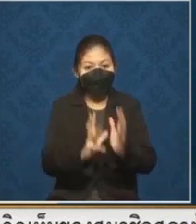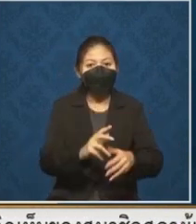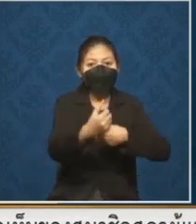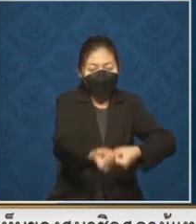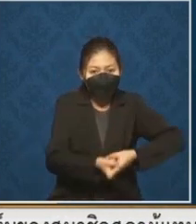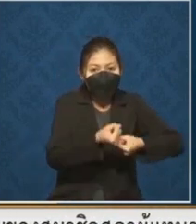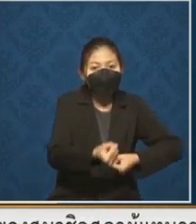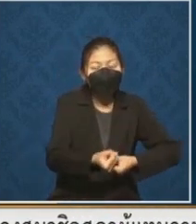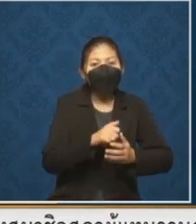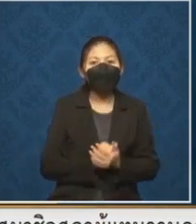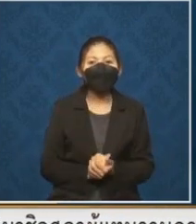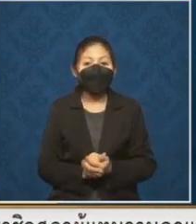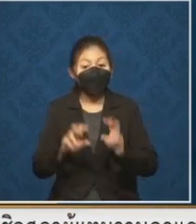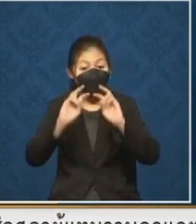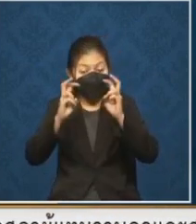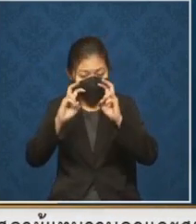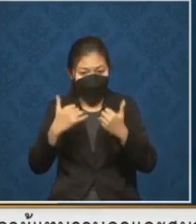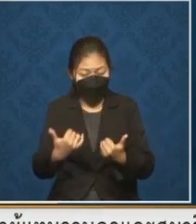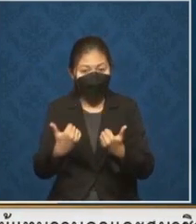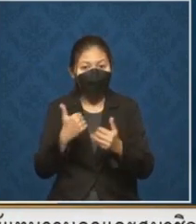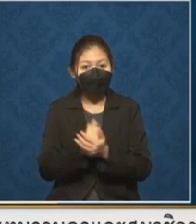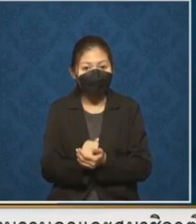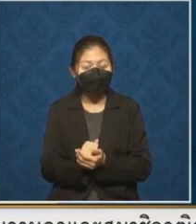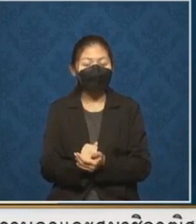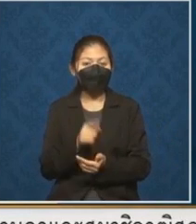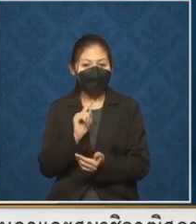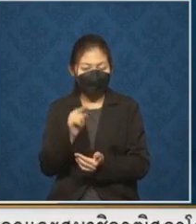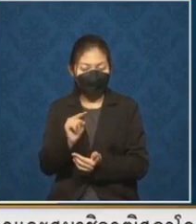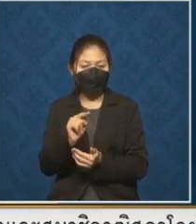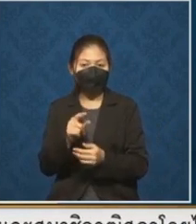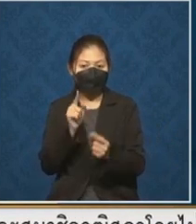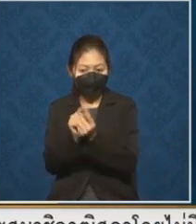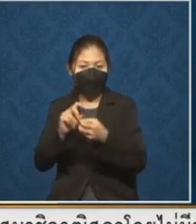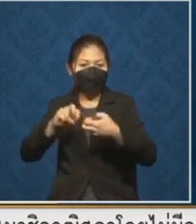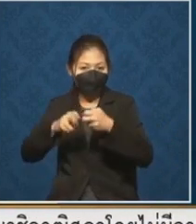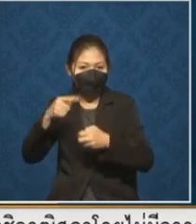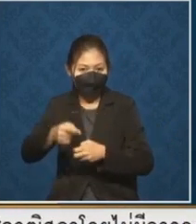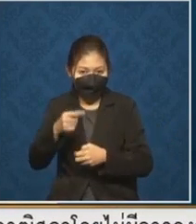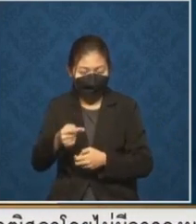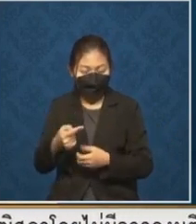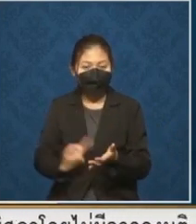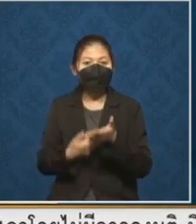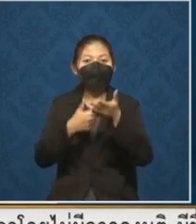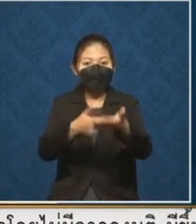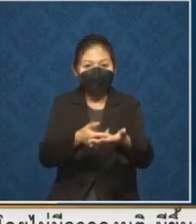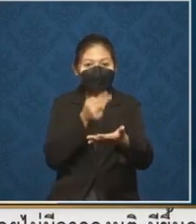เรื่องทั้หมดนี้ผมเพีงเอาข้อที่จริง อิงมุหนึงมาใหท่านอายกกับคณะล้ำตีดู